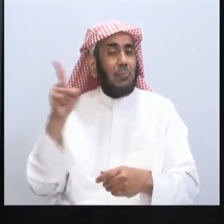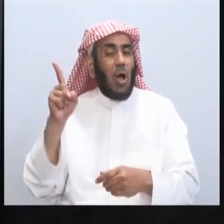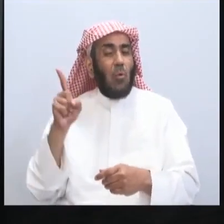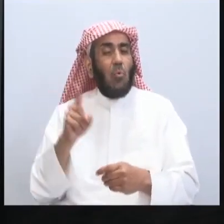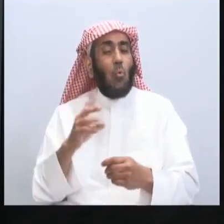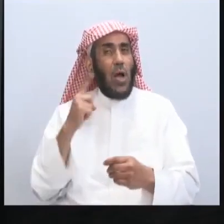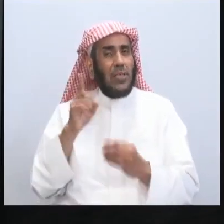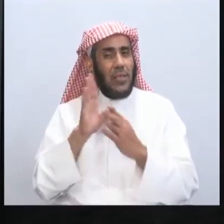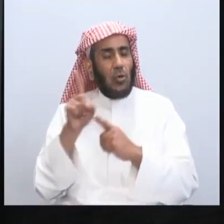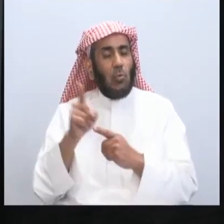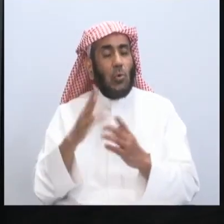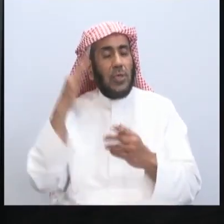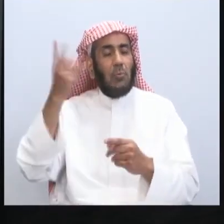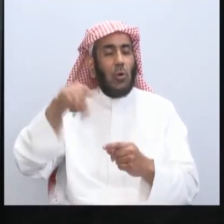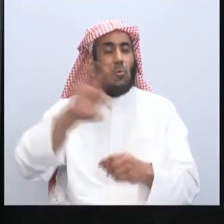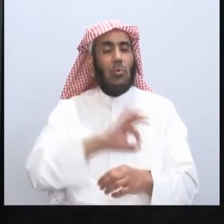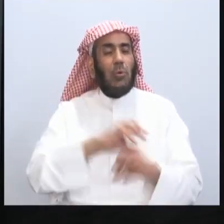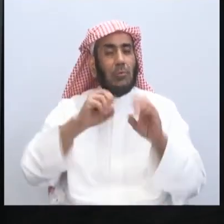وان صدكم وال السلام عليكم ورحمه الله وبركاته